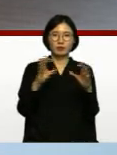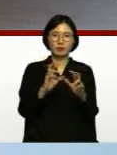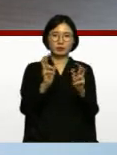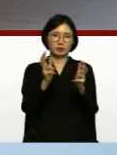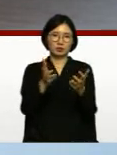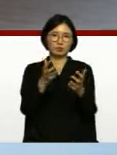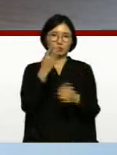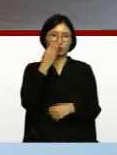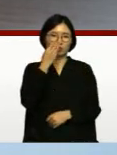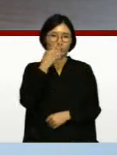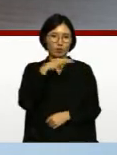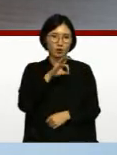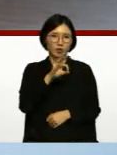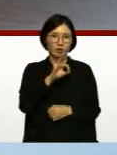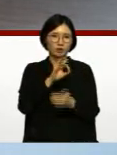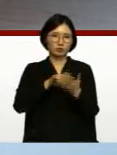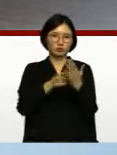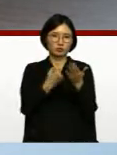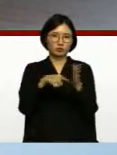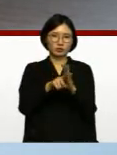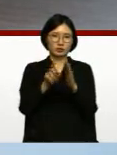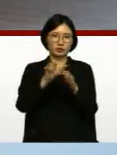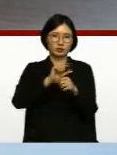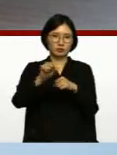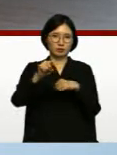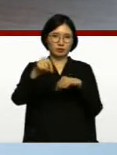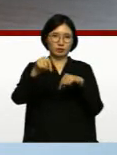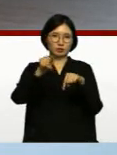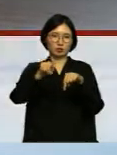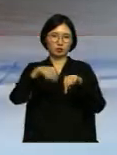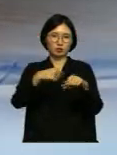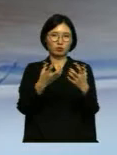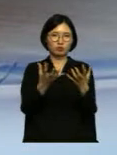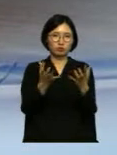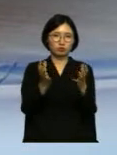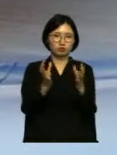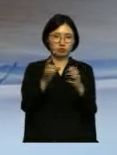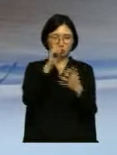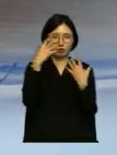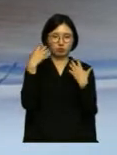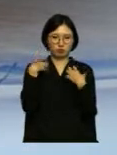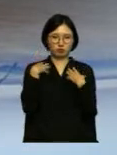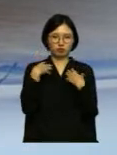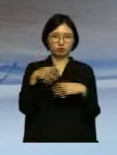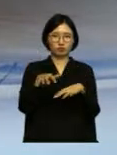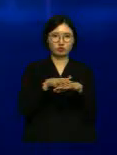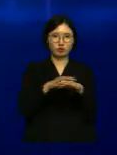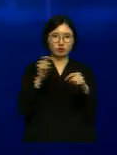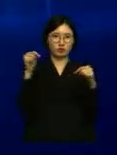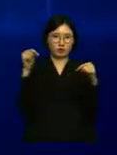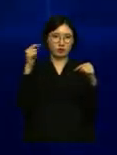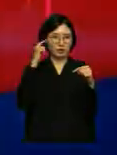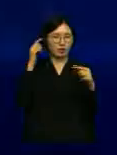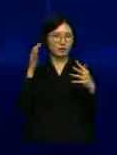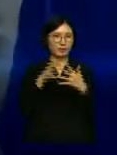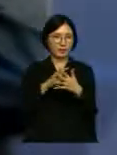사업을 효율적으로 추진하기 위한 지방정부협의회 구성에 나섰습니다. 전병천 기자입니다.